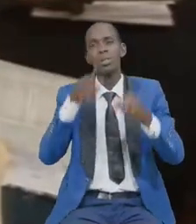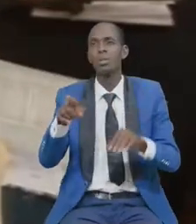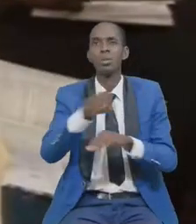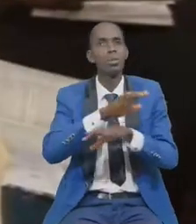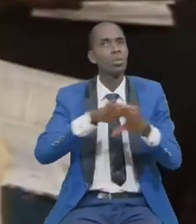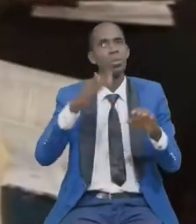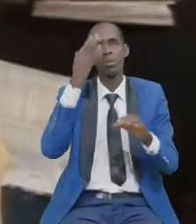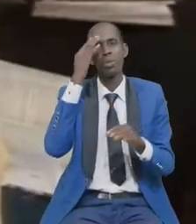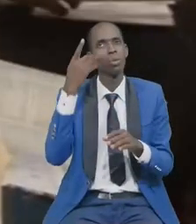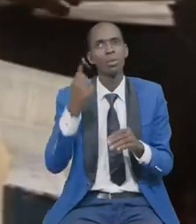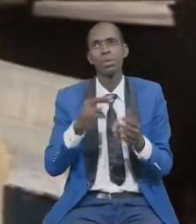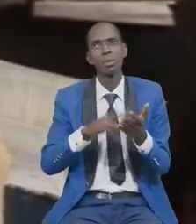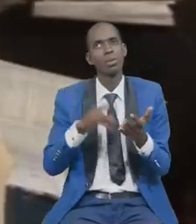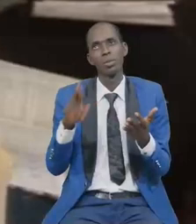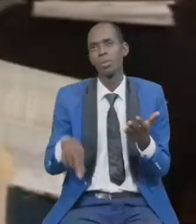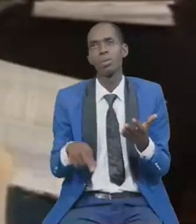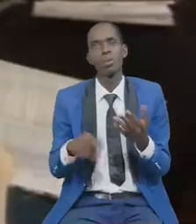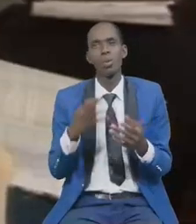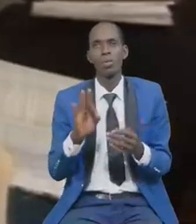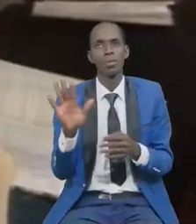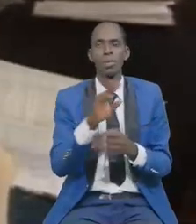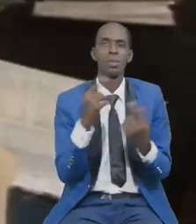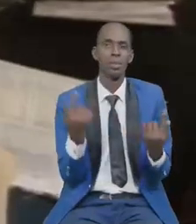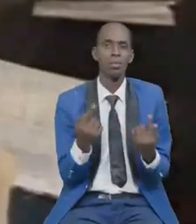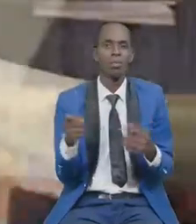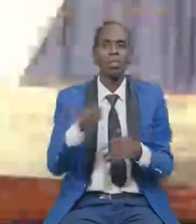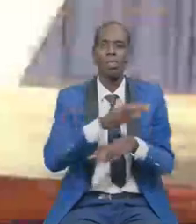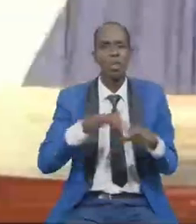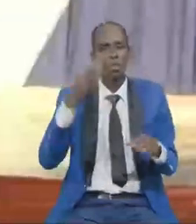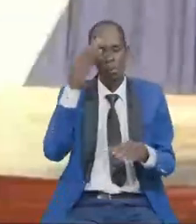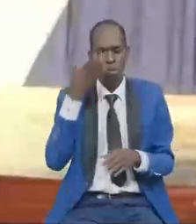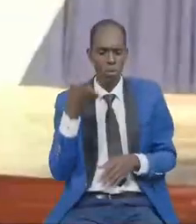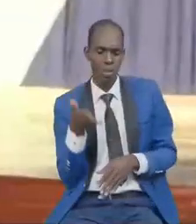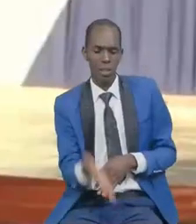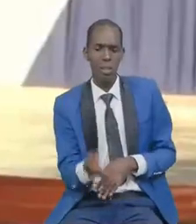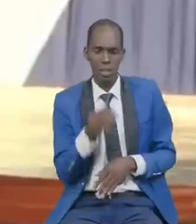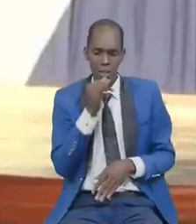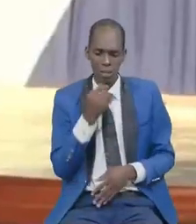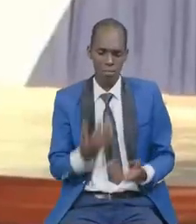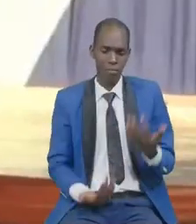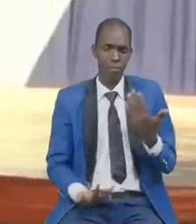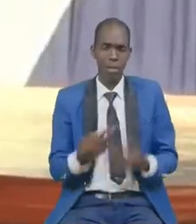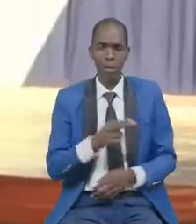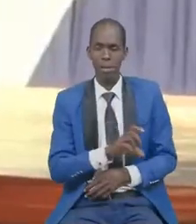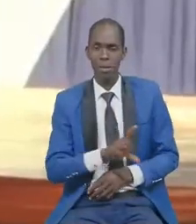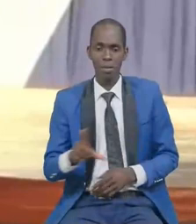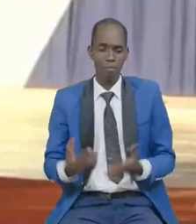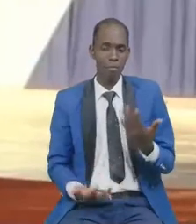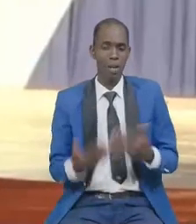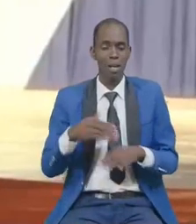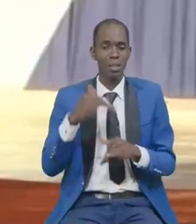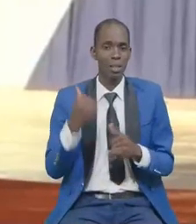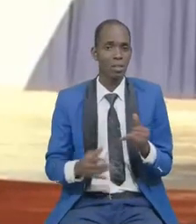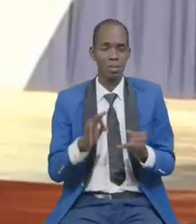conséquence du péché. Ils ne connaissent pas qu'il y a un enfer. Et à la fin de la vie du péché, ils ne savent pas ce qu'ils